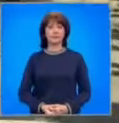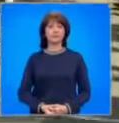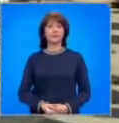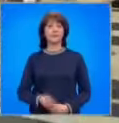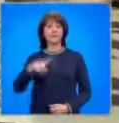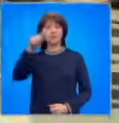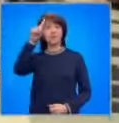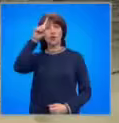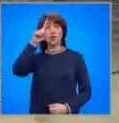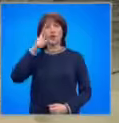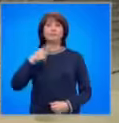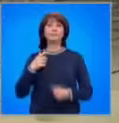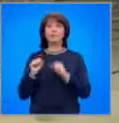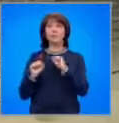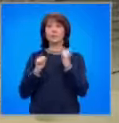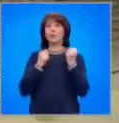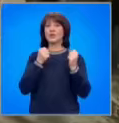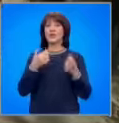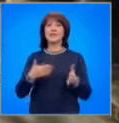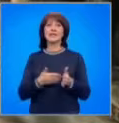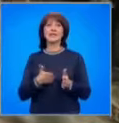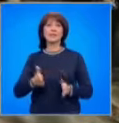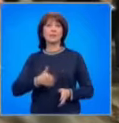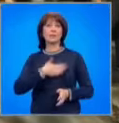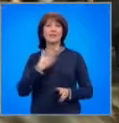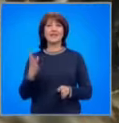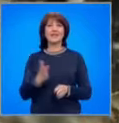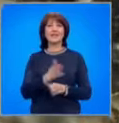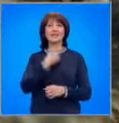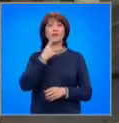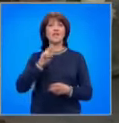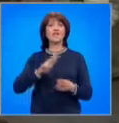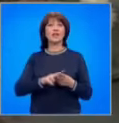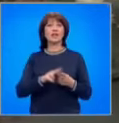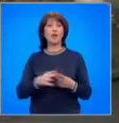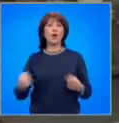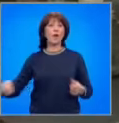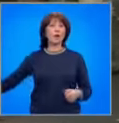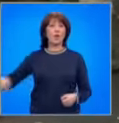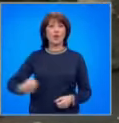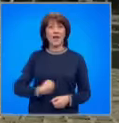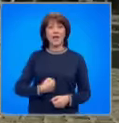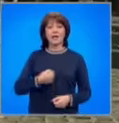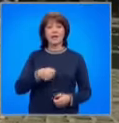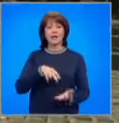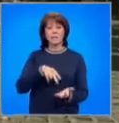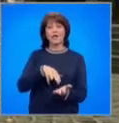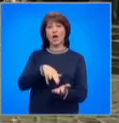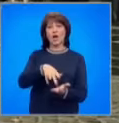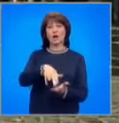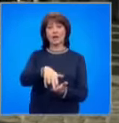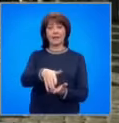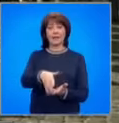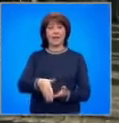В София протест заради смъртта на 19-годишната Виктория, която беше блъсната на пешеходна пътека.